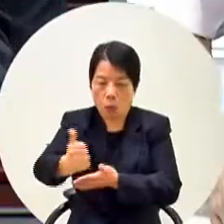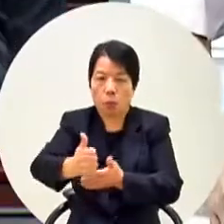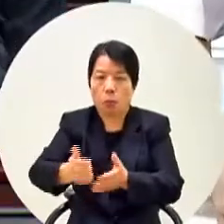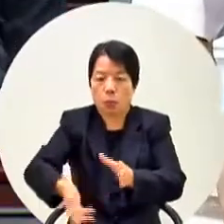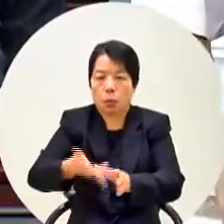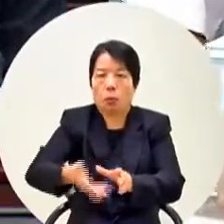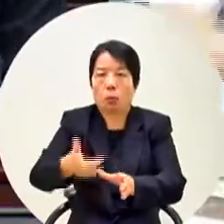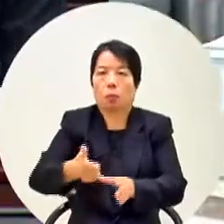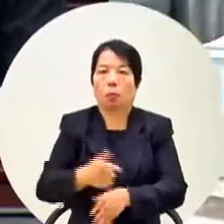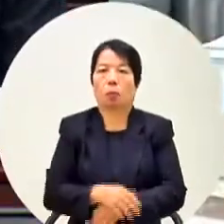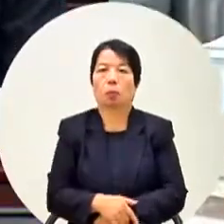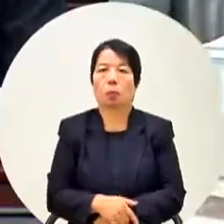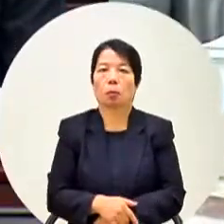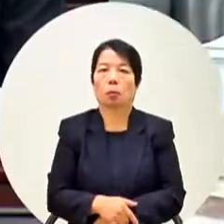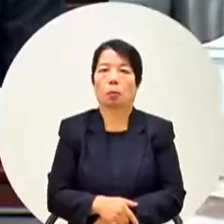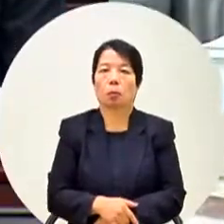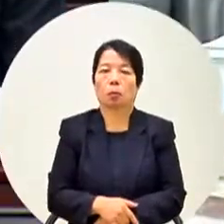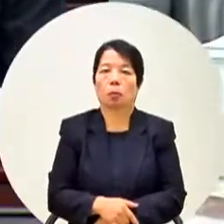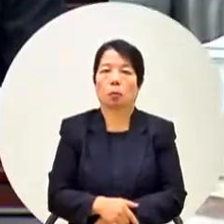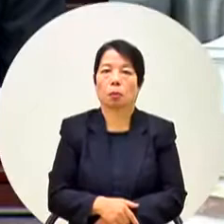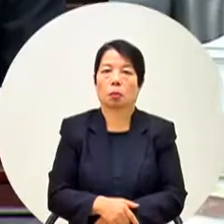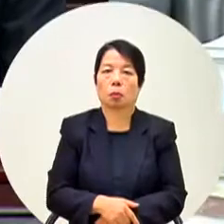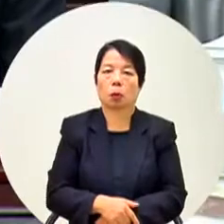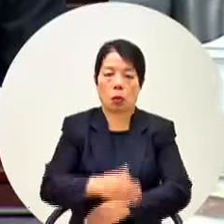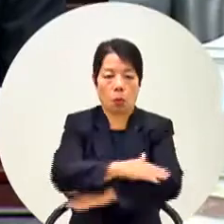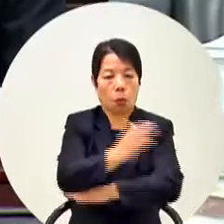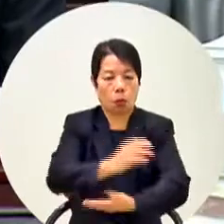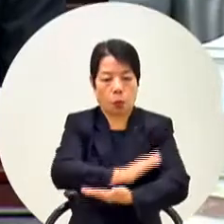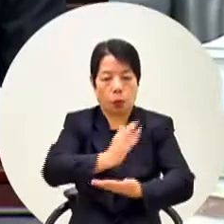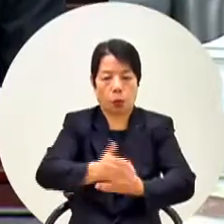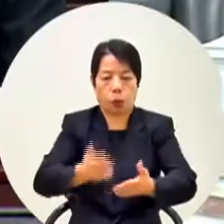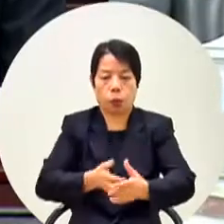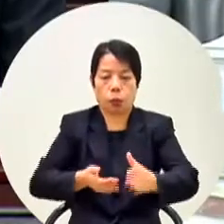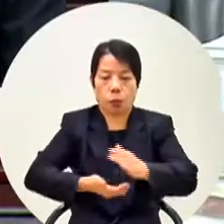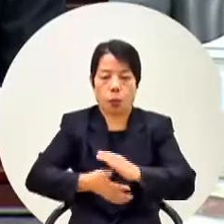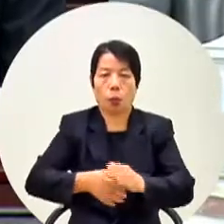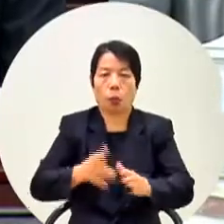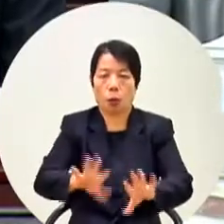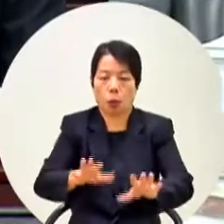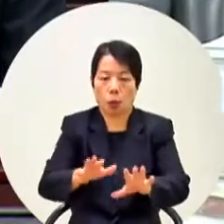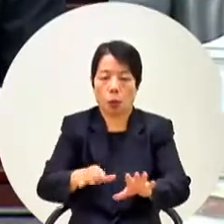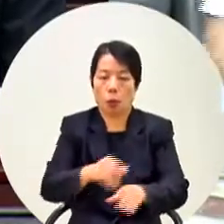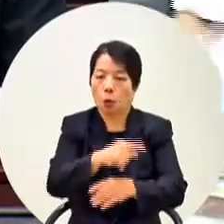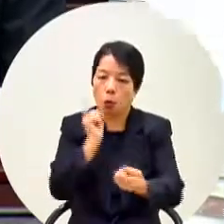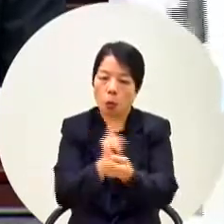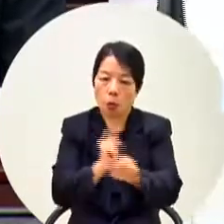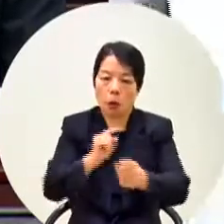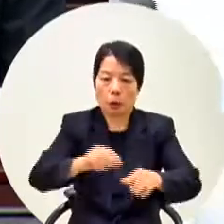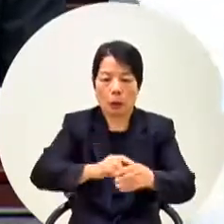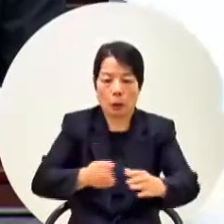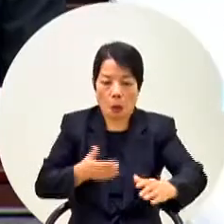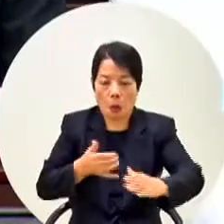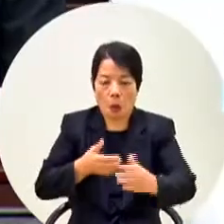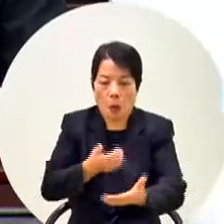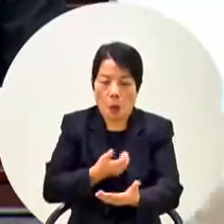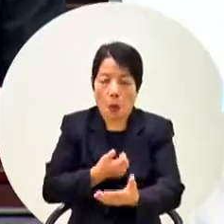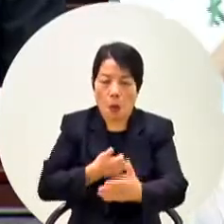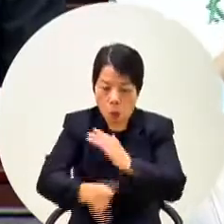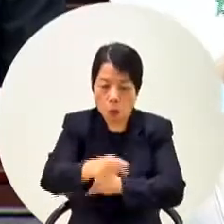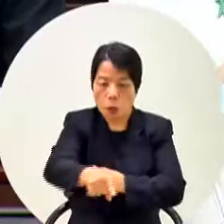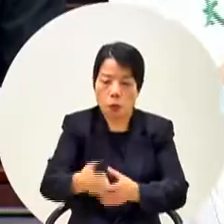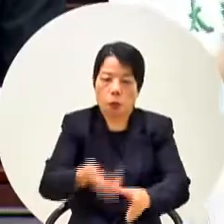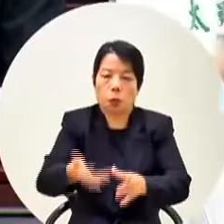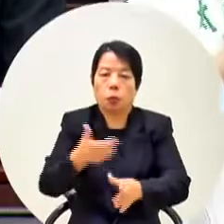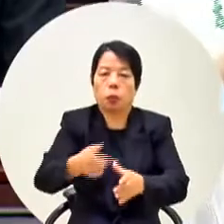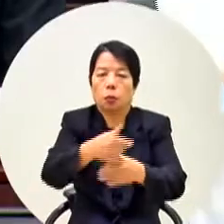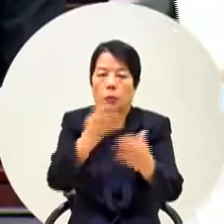一沓纸入去，一沓报纸入去，顶悬写位，边仔写位，中阁好个出来伫地渣，叉箍，